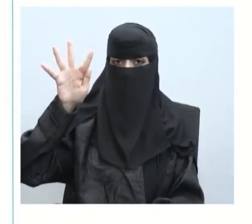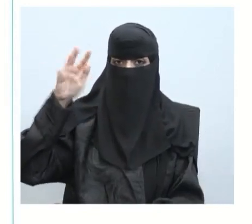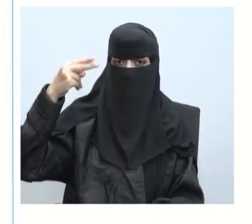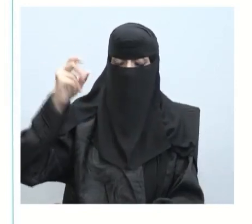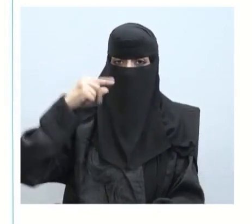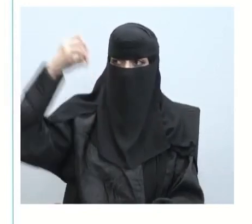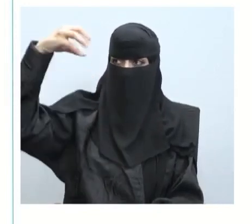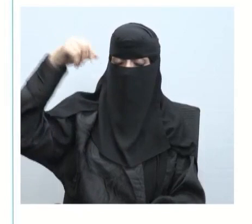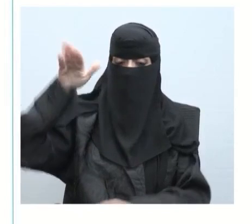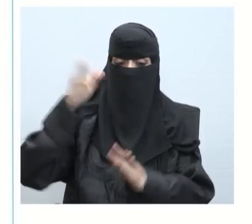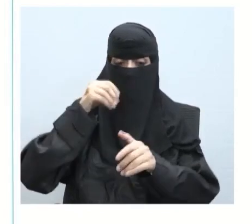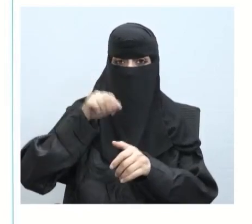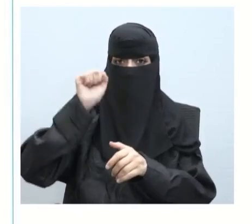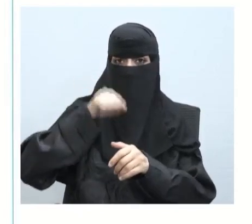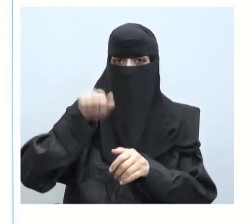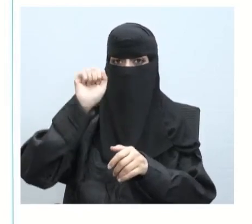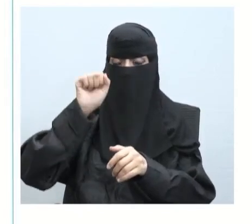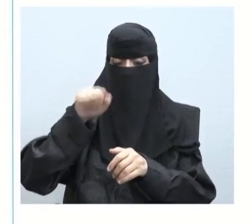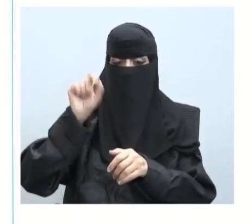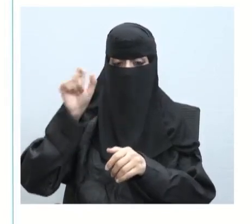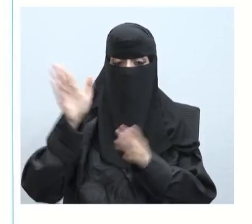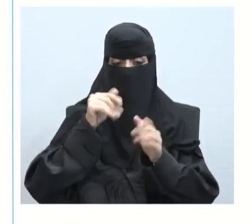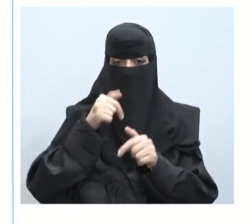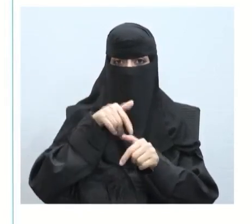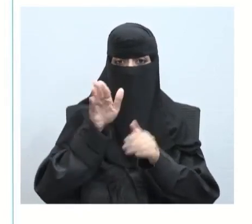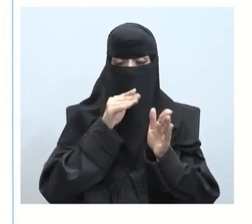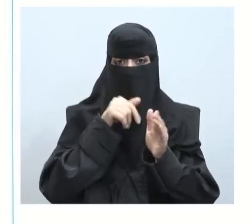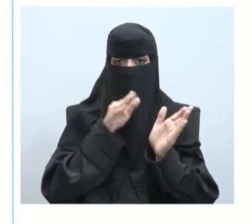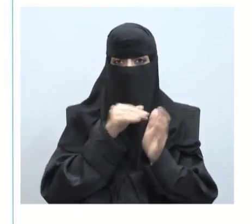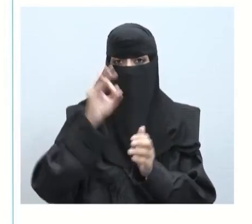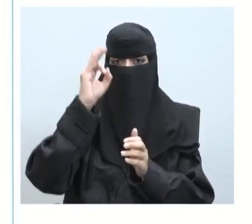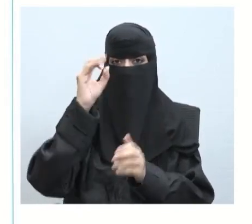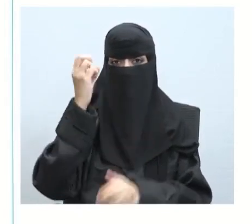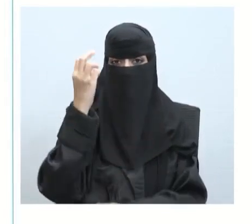بالطرف A0 ومستشعر الإمالة بالطرف التناظري D3.